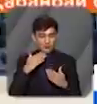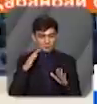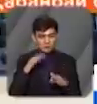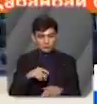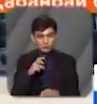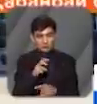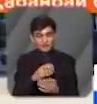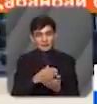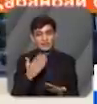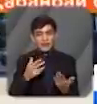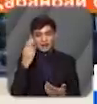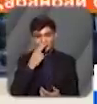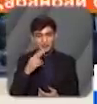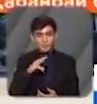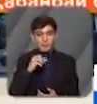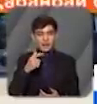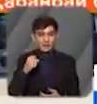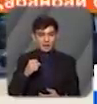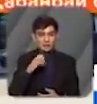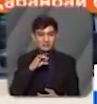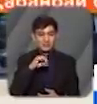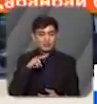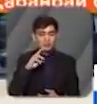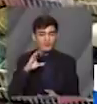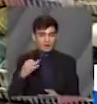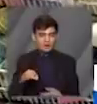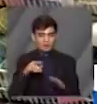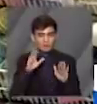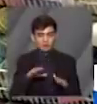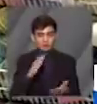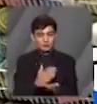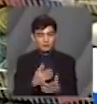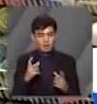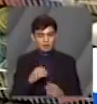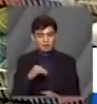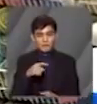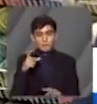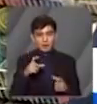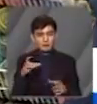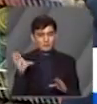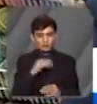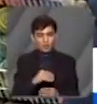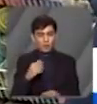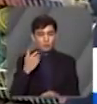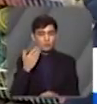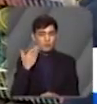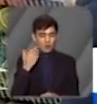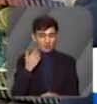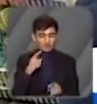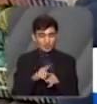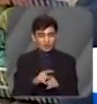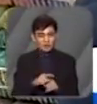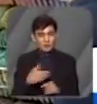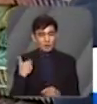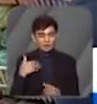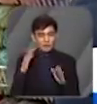Мега Силквей сауда ойын сауық орталықтарында орналасқан. Бұл дүкенде сонша керек және пайдалы заттар табам деп